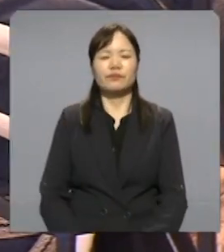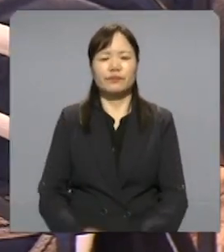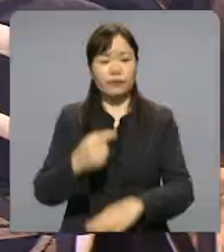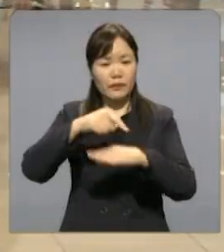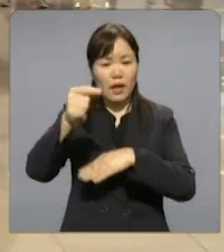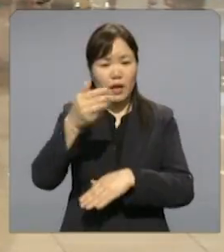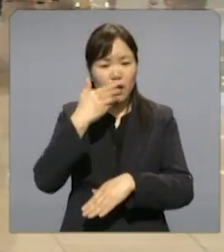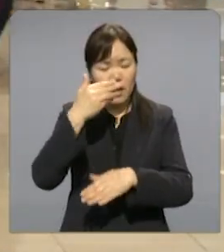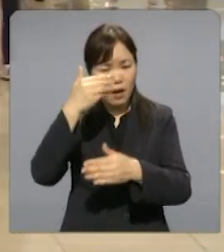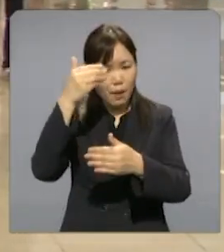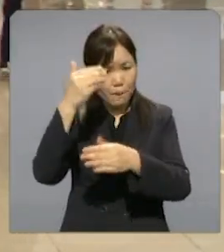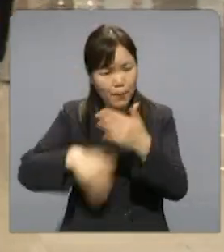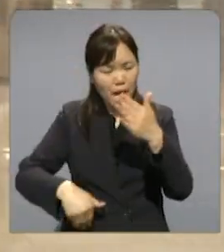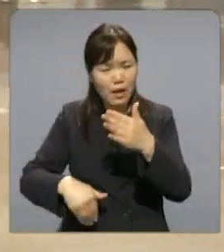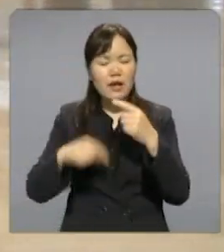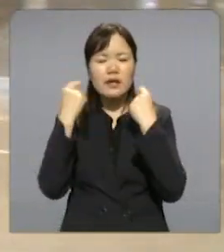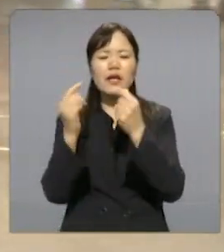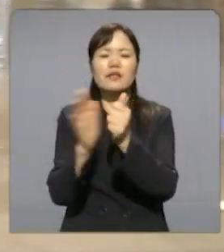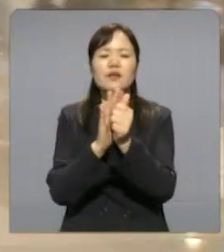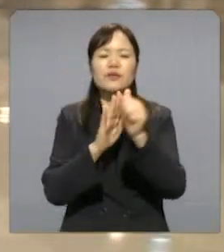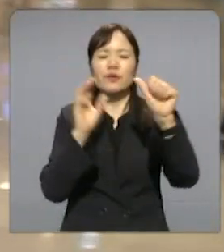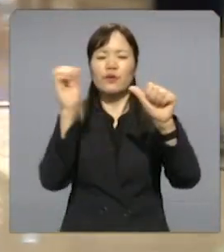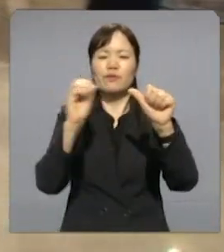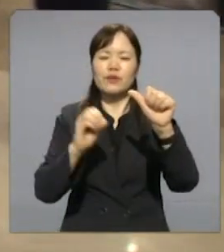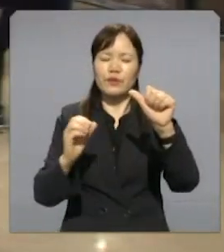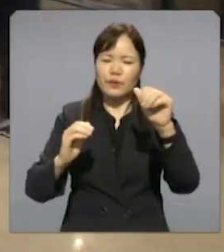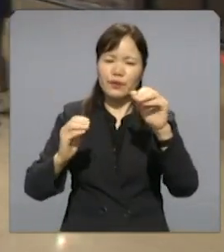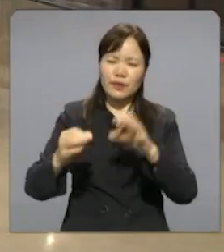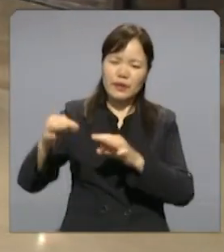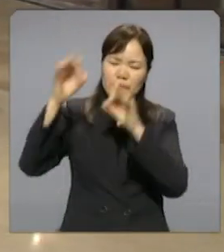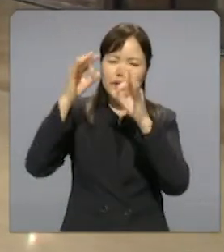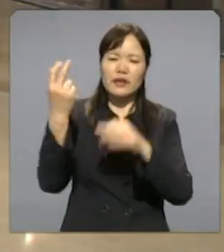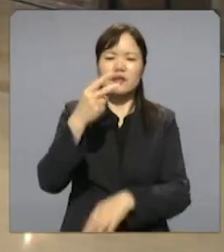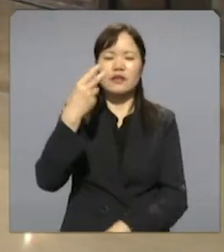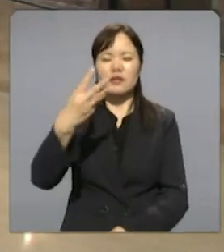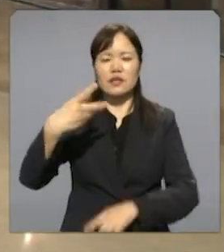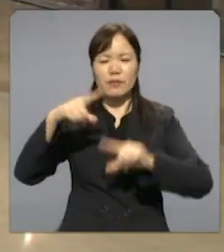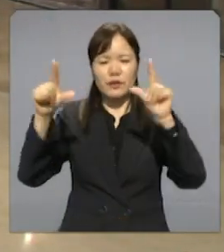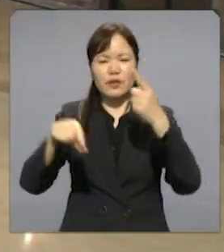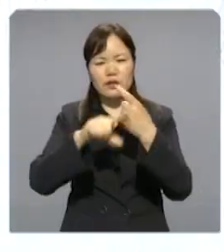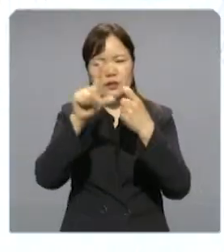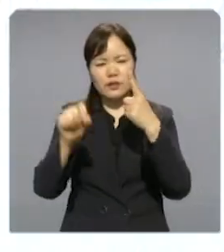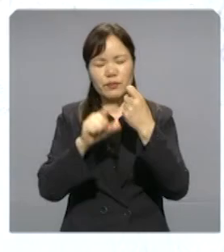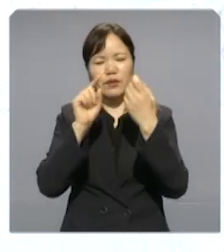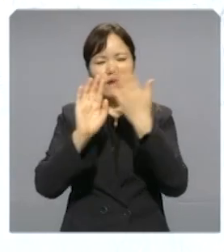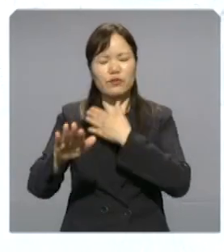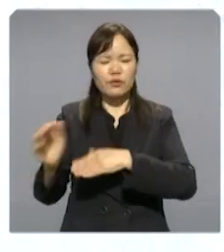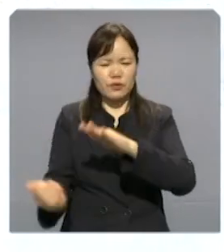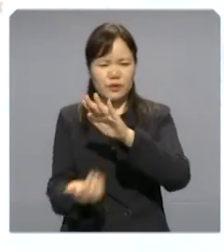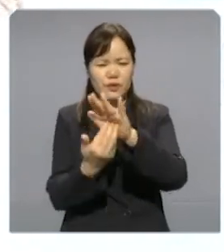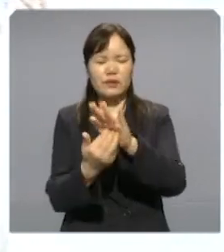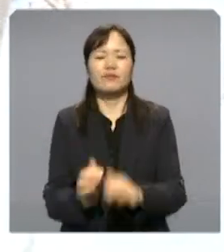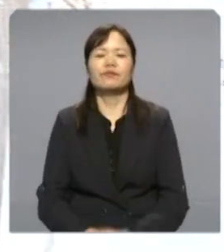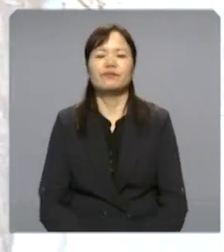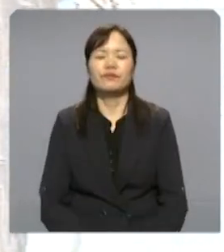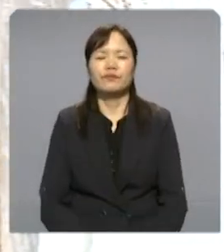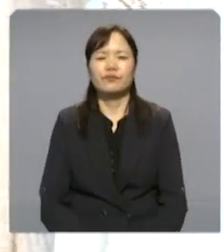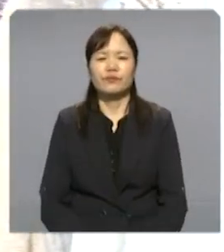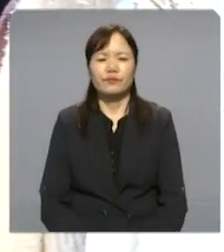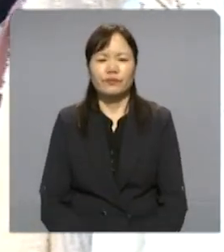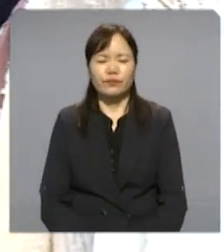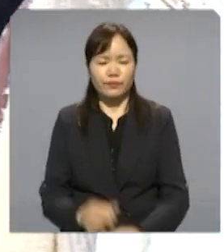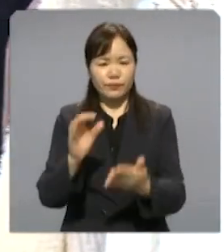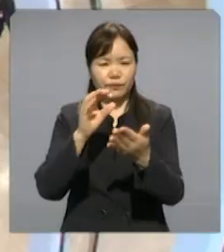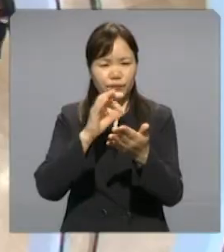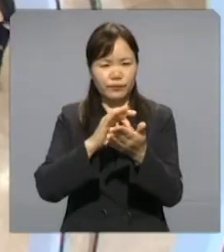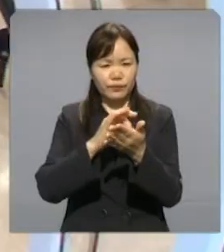외식을 제외한 개인 서비스는 5% 올라 2003년 11월 이후 최고치를 나타냈습니다. 정부는